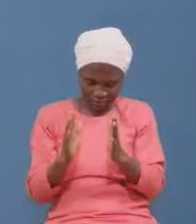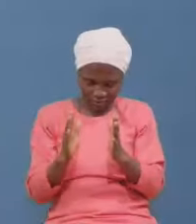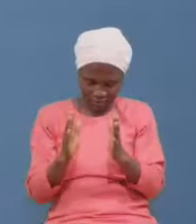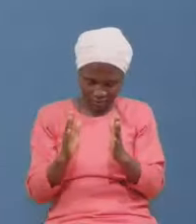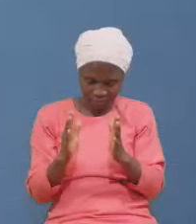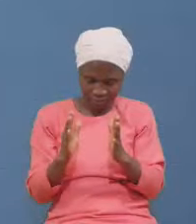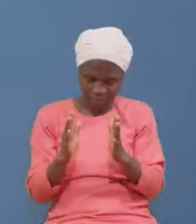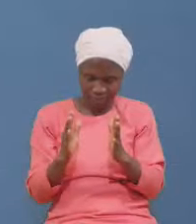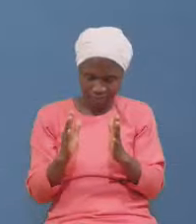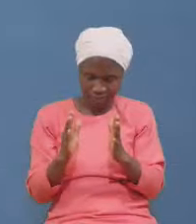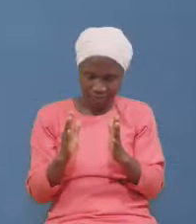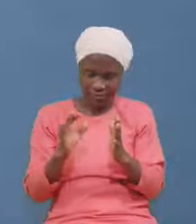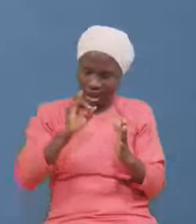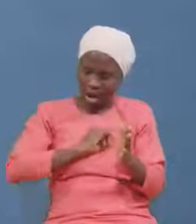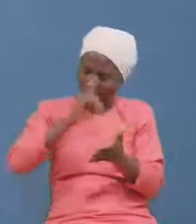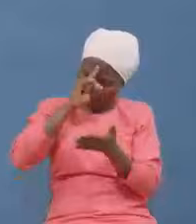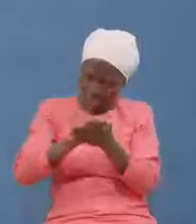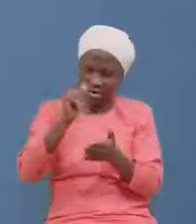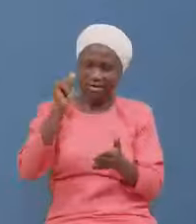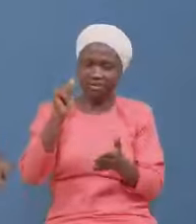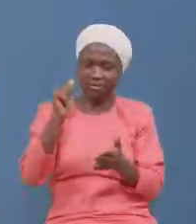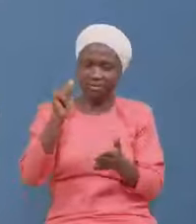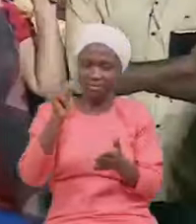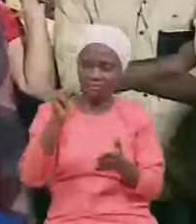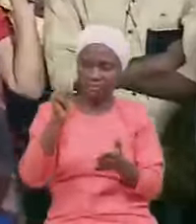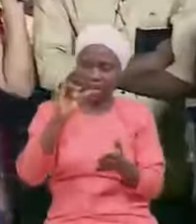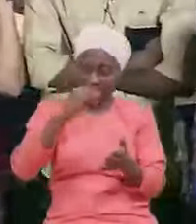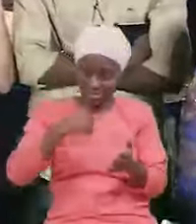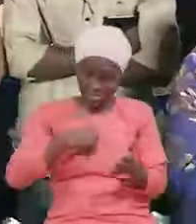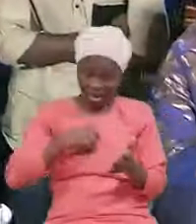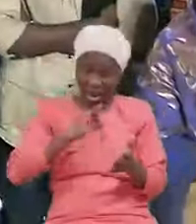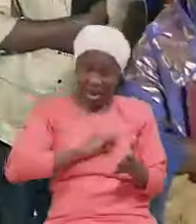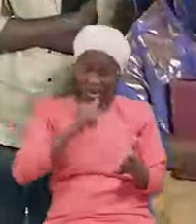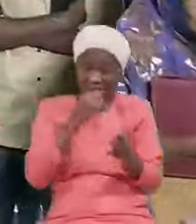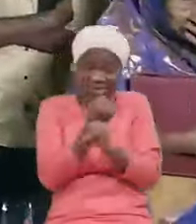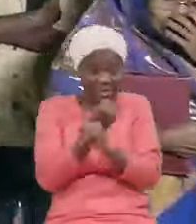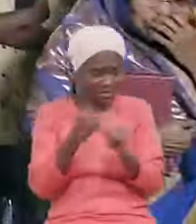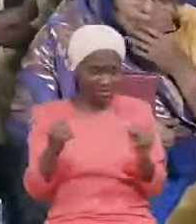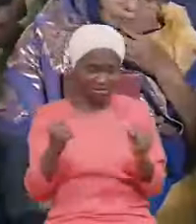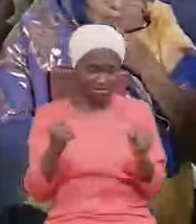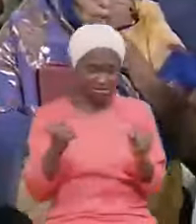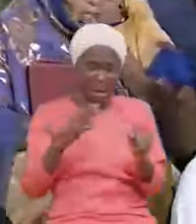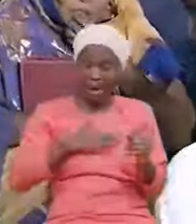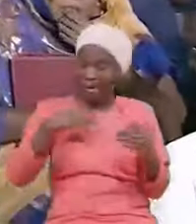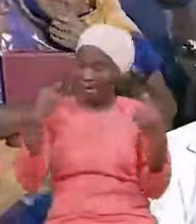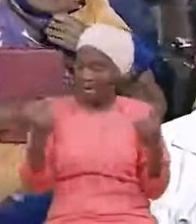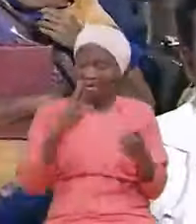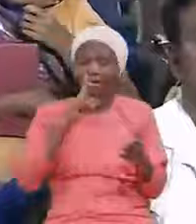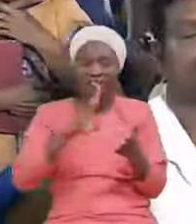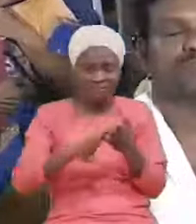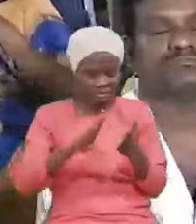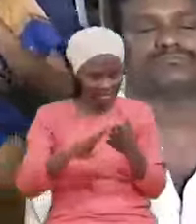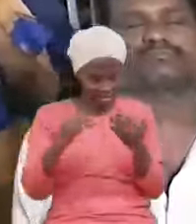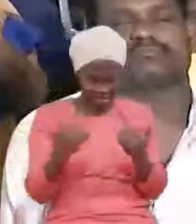యేసు చెంతకు. I believe. నేను నమ్ముతున్నాను. I am saved. నేను రక్షించబడుతున్నాను. My sins are forgiven. నా